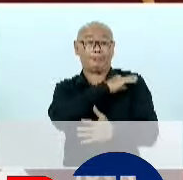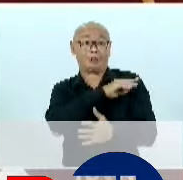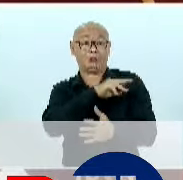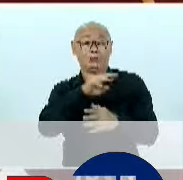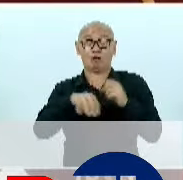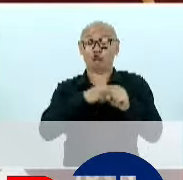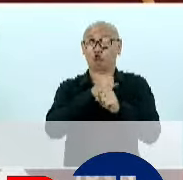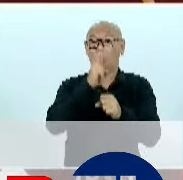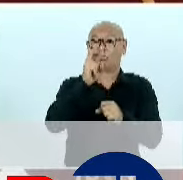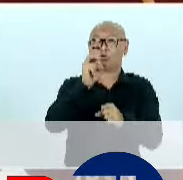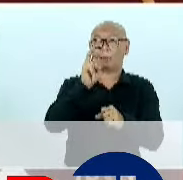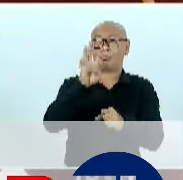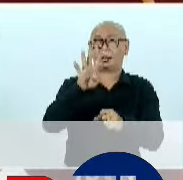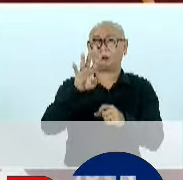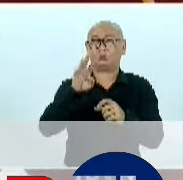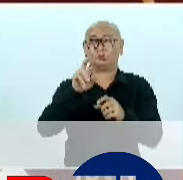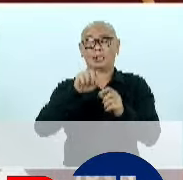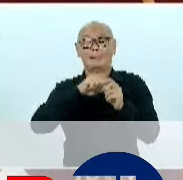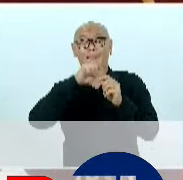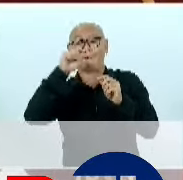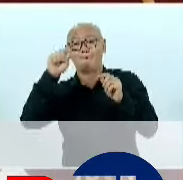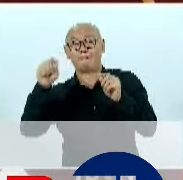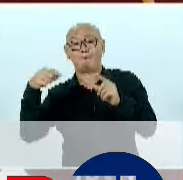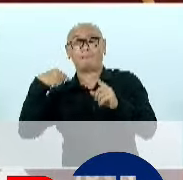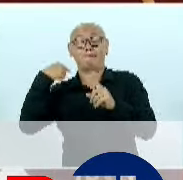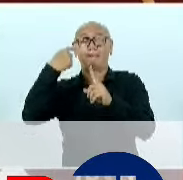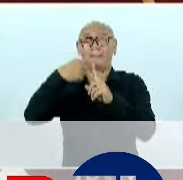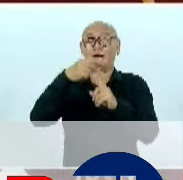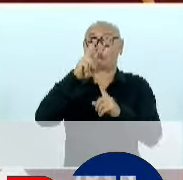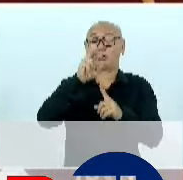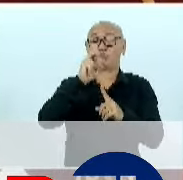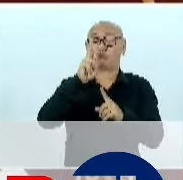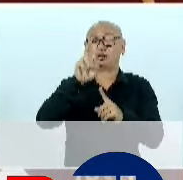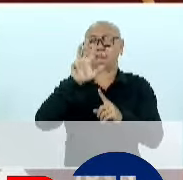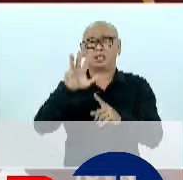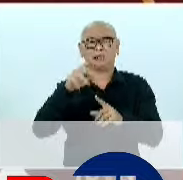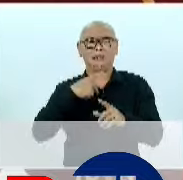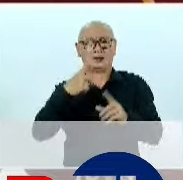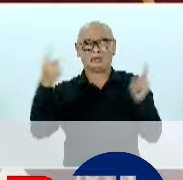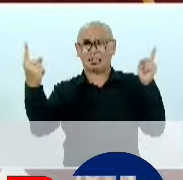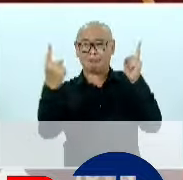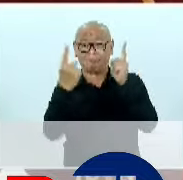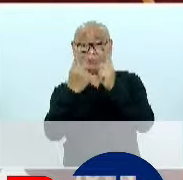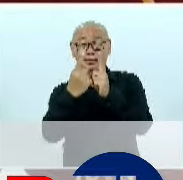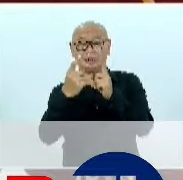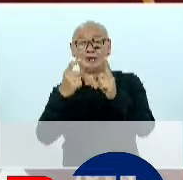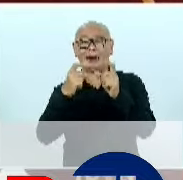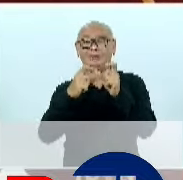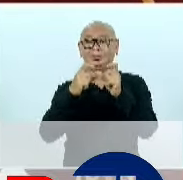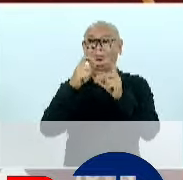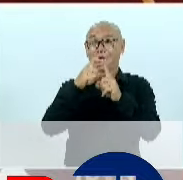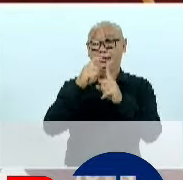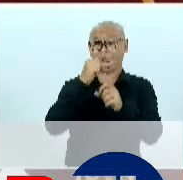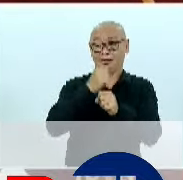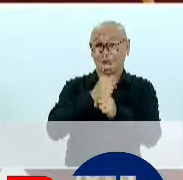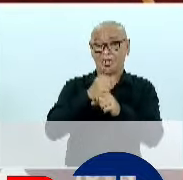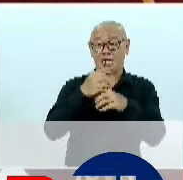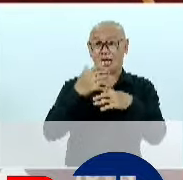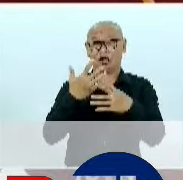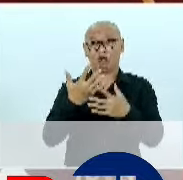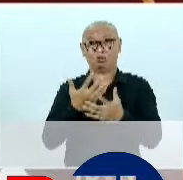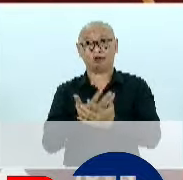20 2029 karena apa kita dihadapkan pada sdg atau